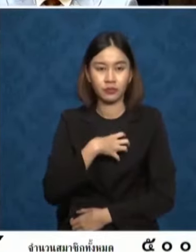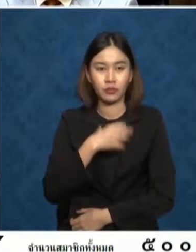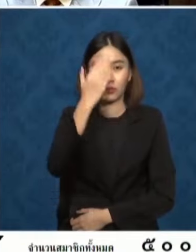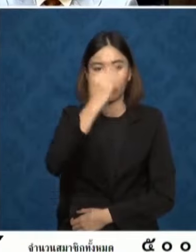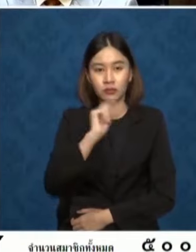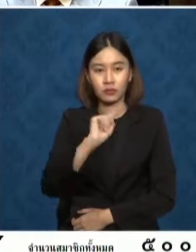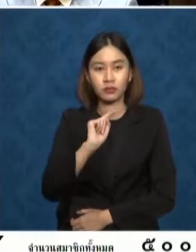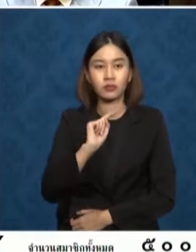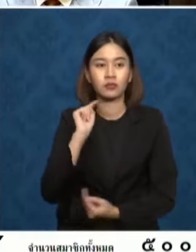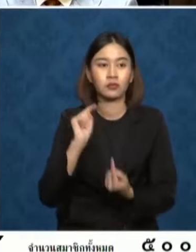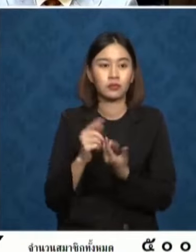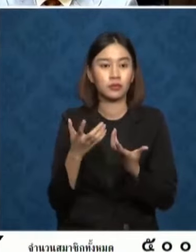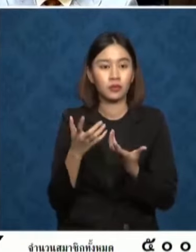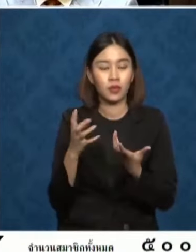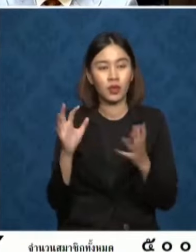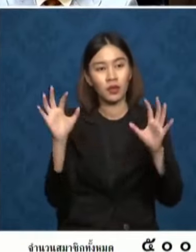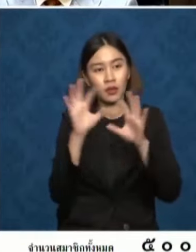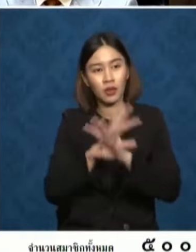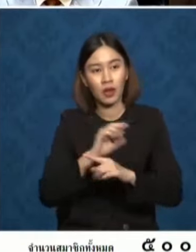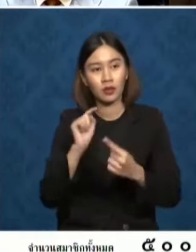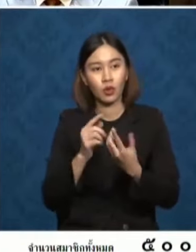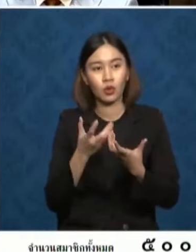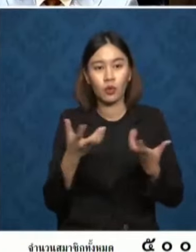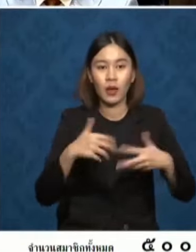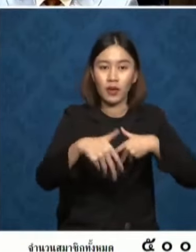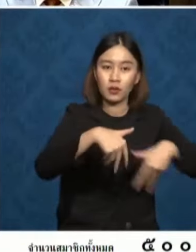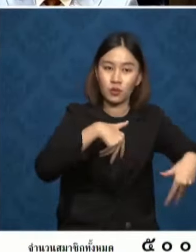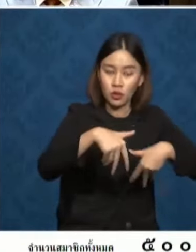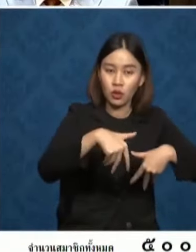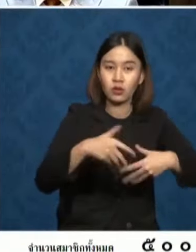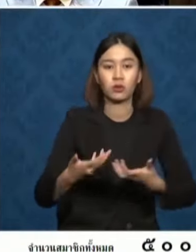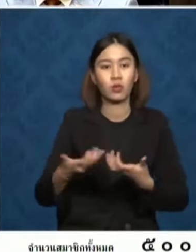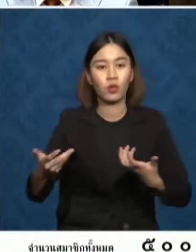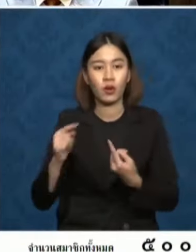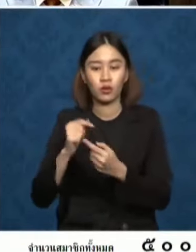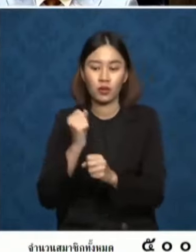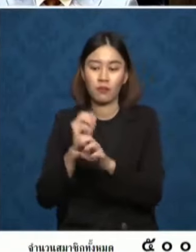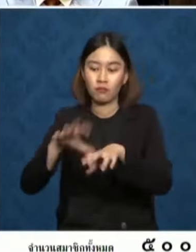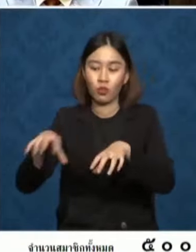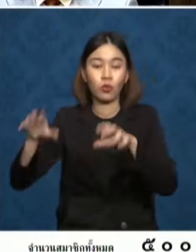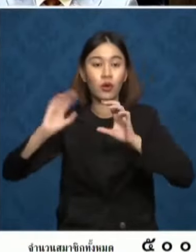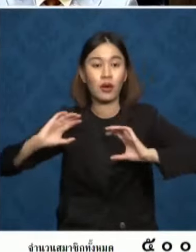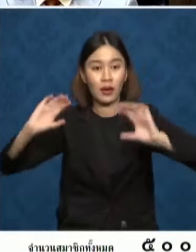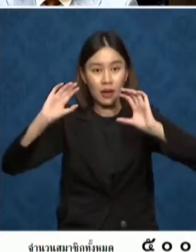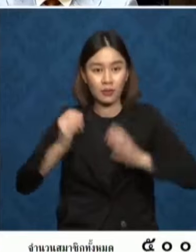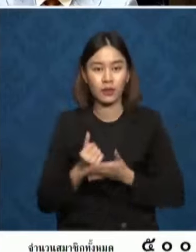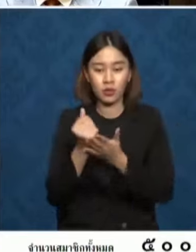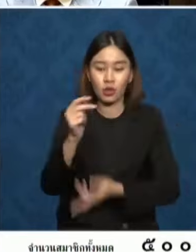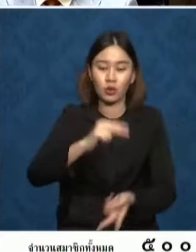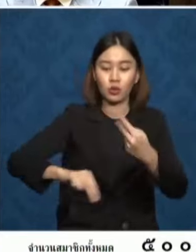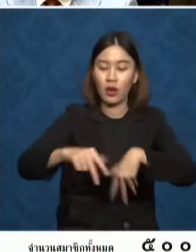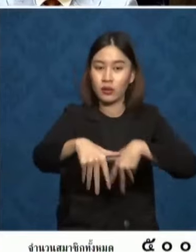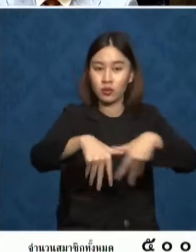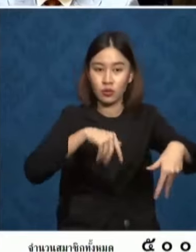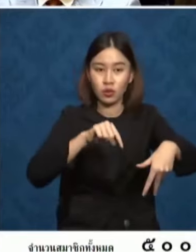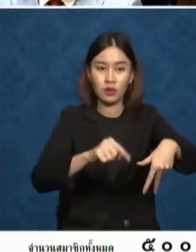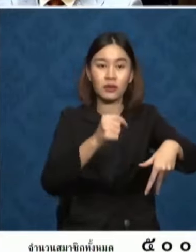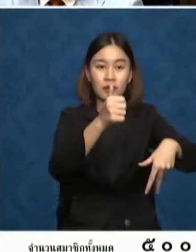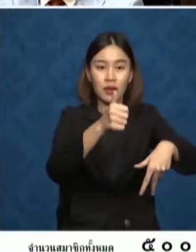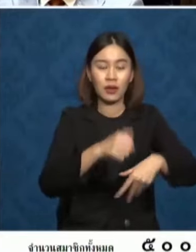เพื่อที่จะใช้เป็นเครื่องมือทั้งเครื่องมือของชุมชนแล้วก็เครื่องมือของหน่วยงานรัฐด้วยนะครับที่จะเข้าไปคุ้มครองชุม